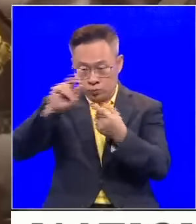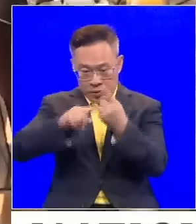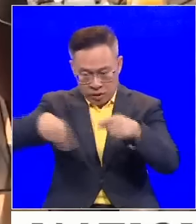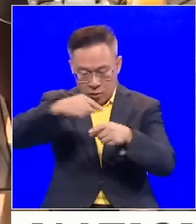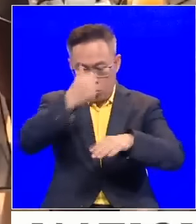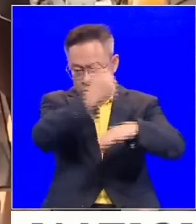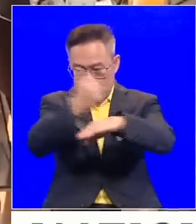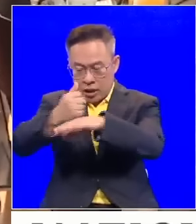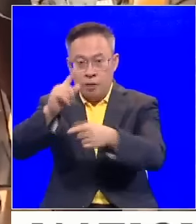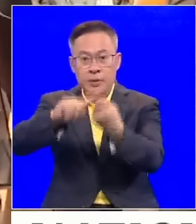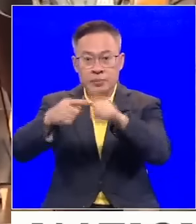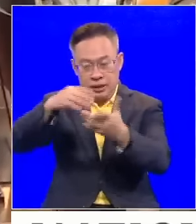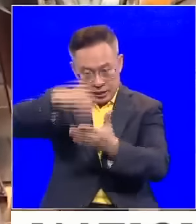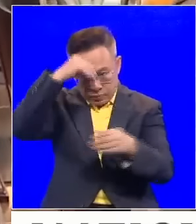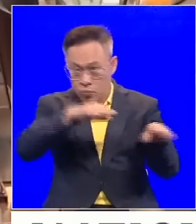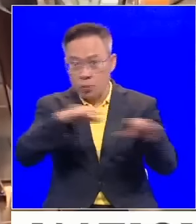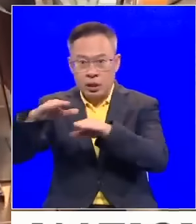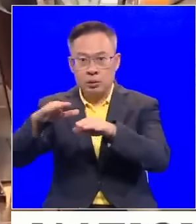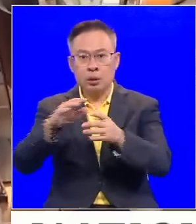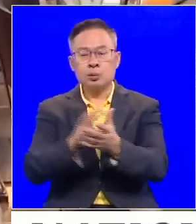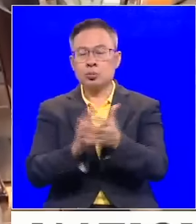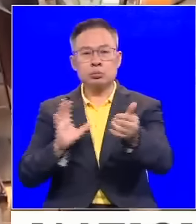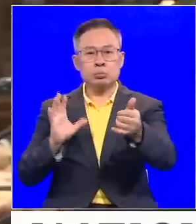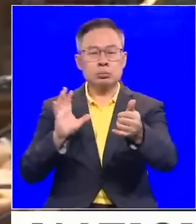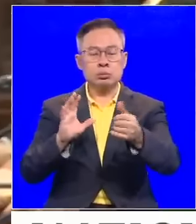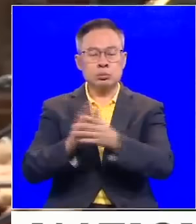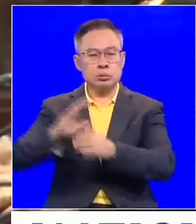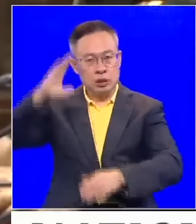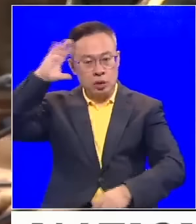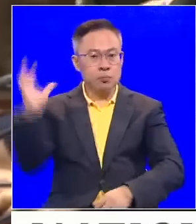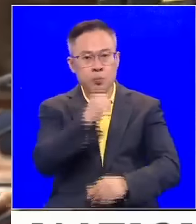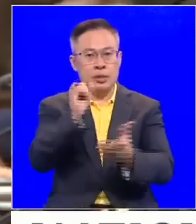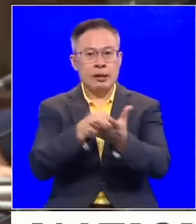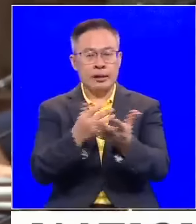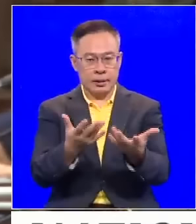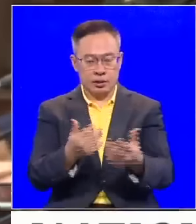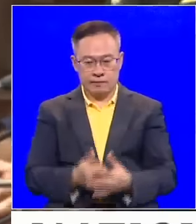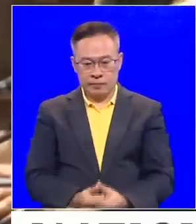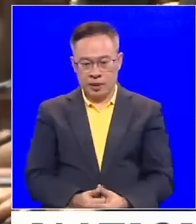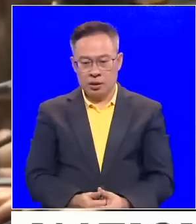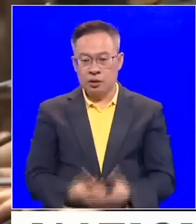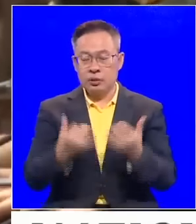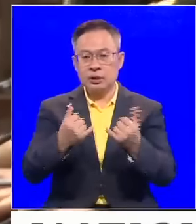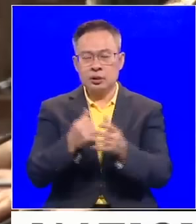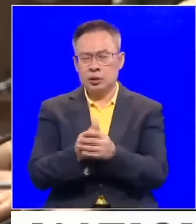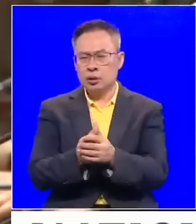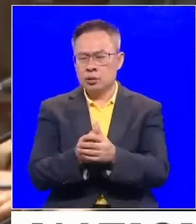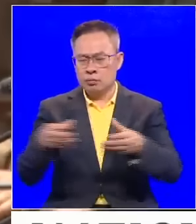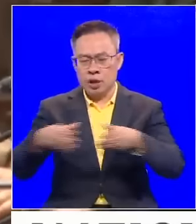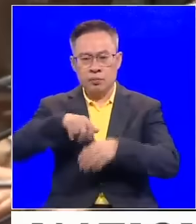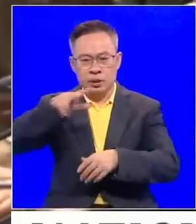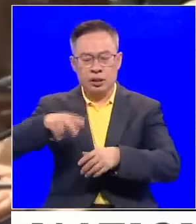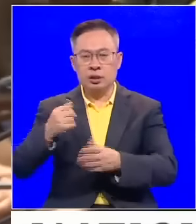บเดียวกันเป็นผู้บัญชาการทุกเหล่าทัพเลยไหมเพื่อไทยเองก็เลยอาจจะอยากปรับเล็กตำแหน่งเดียวก็คือเป็นการปรับเพื่อไปทว